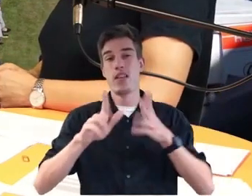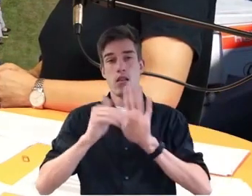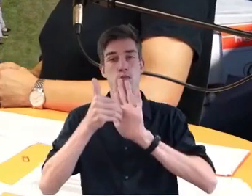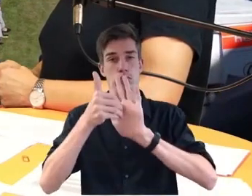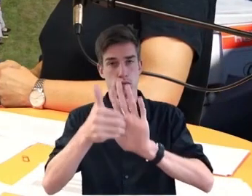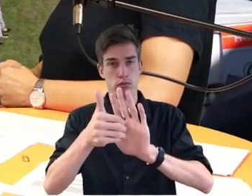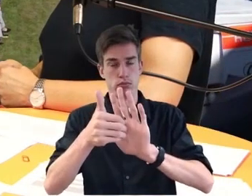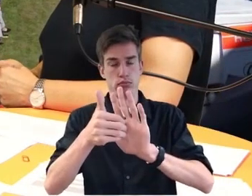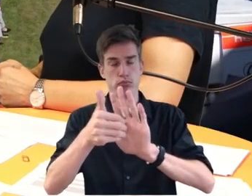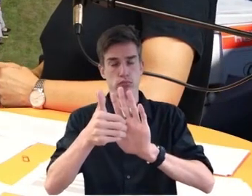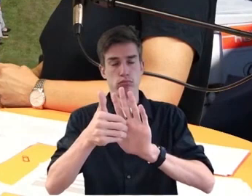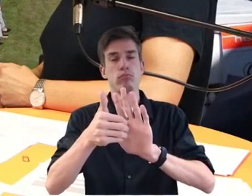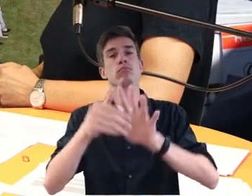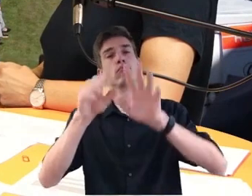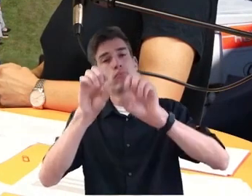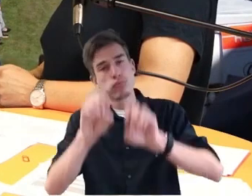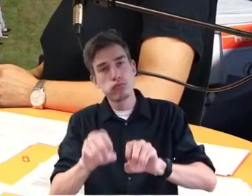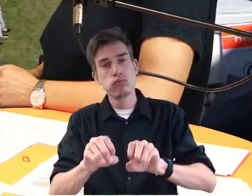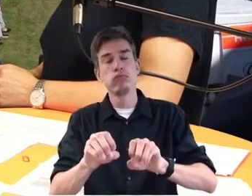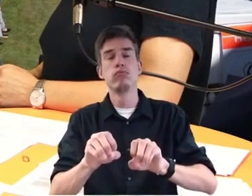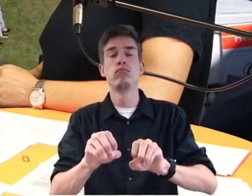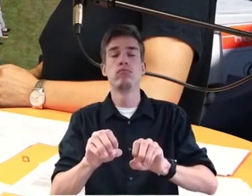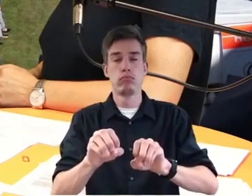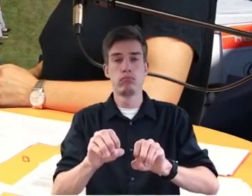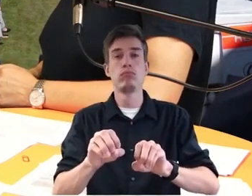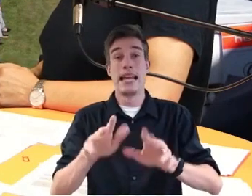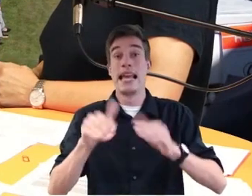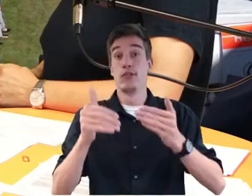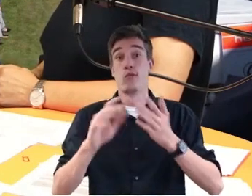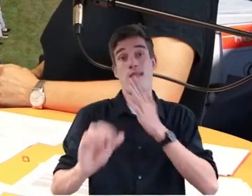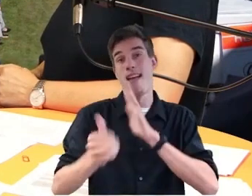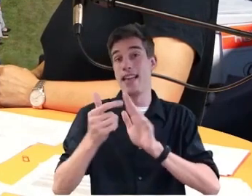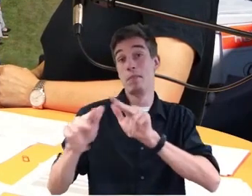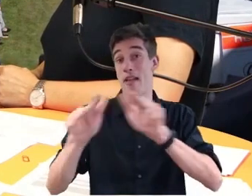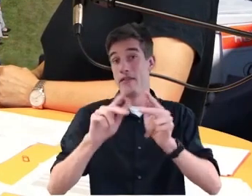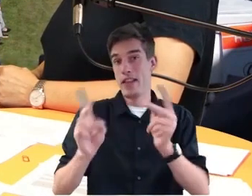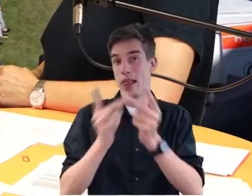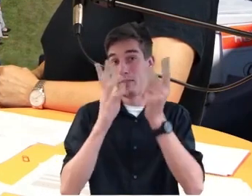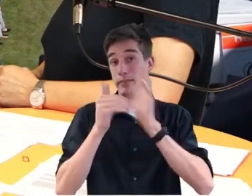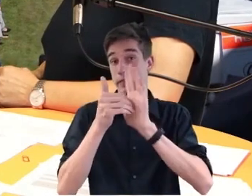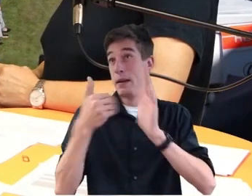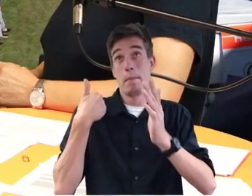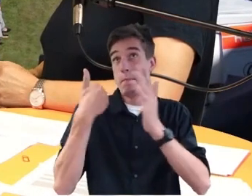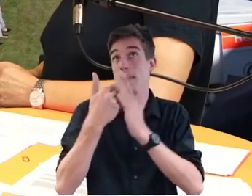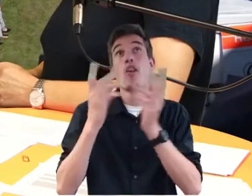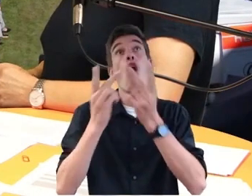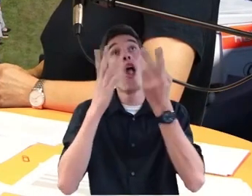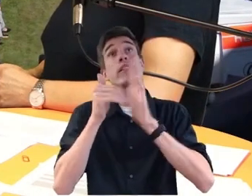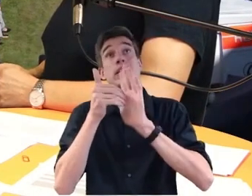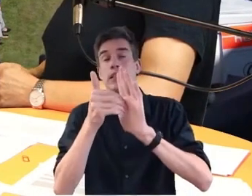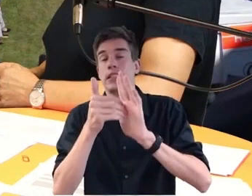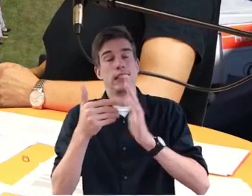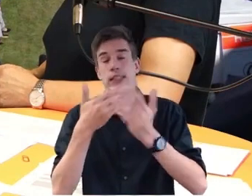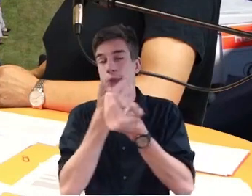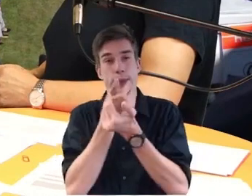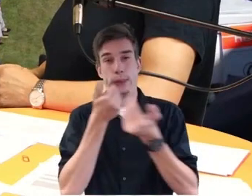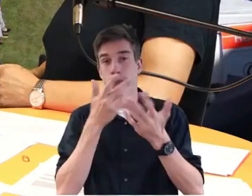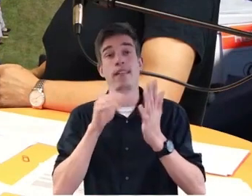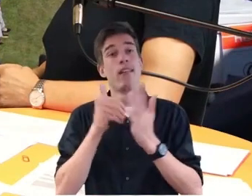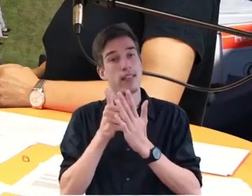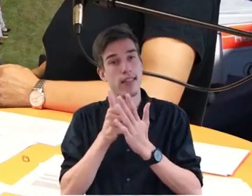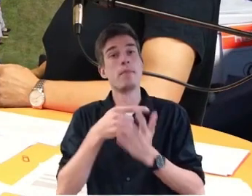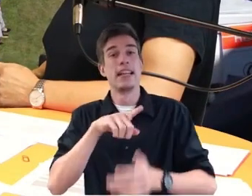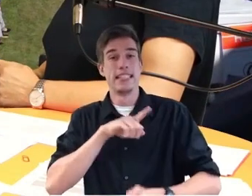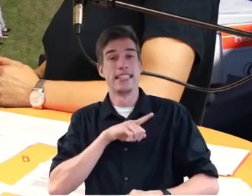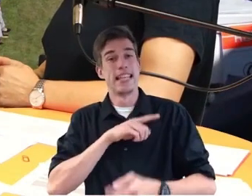ganze mal anschaulich erklären soll und das ist jetzt tatsächlich eine filmpremiere der film wurde noch nie öffentlich gezeigt und deswegen